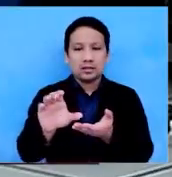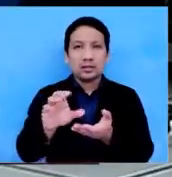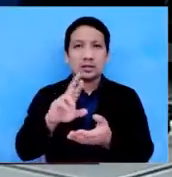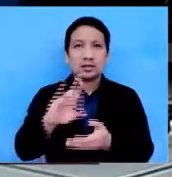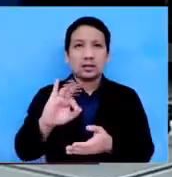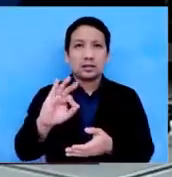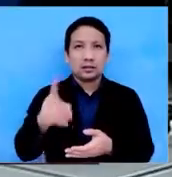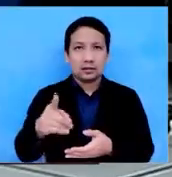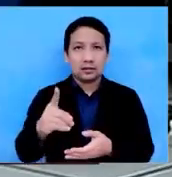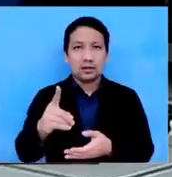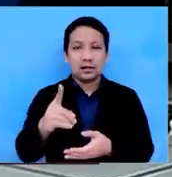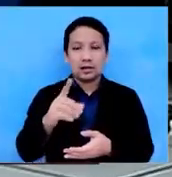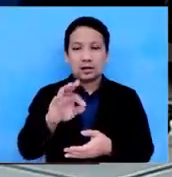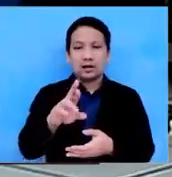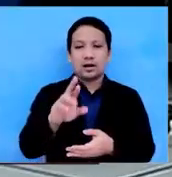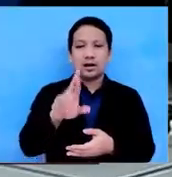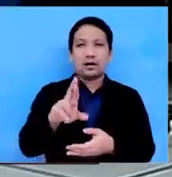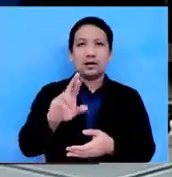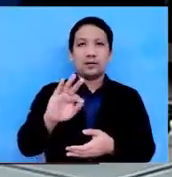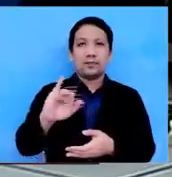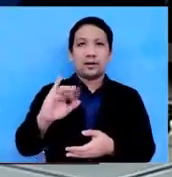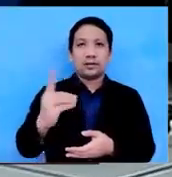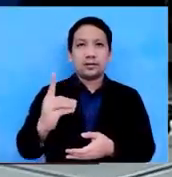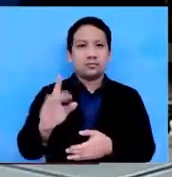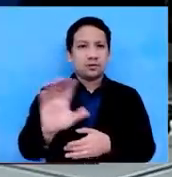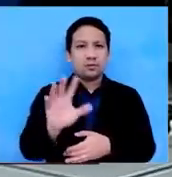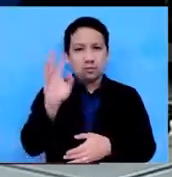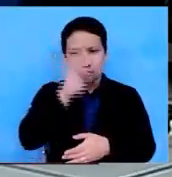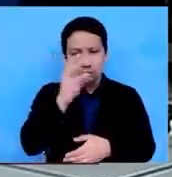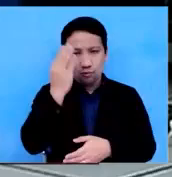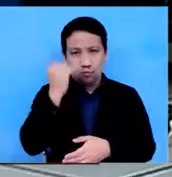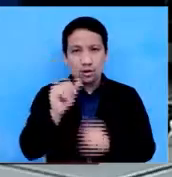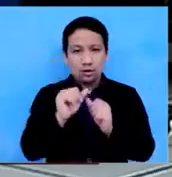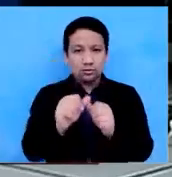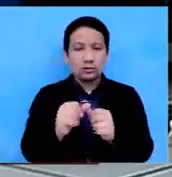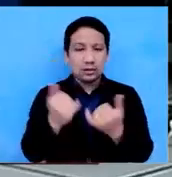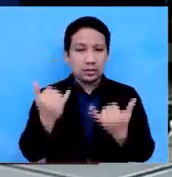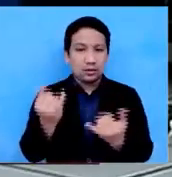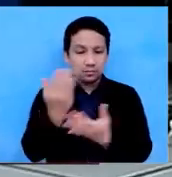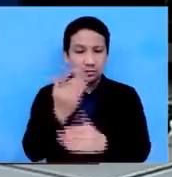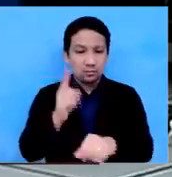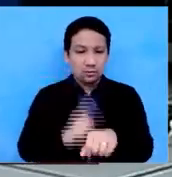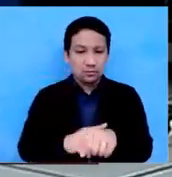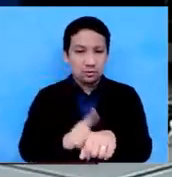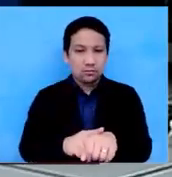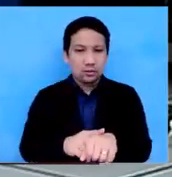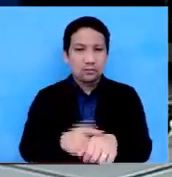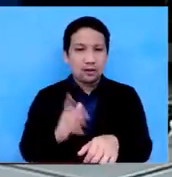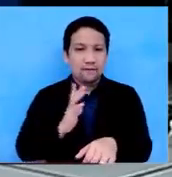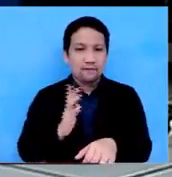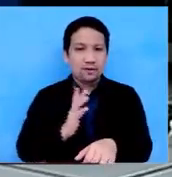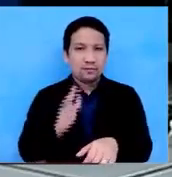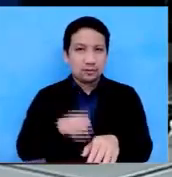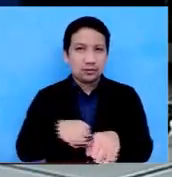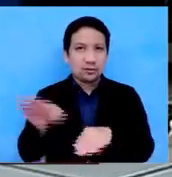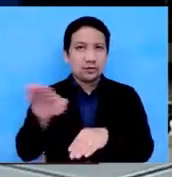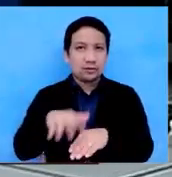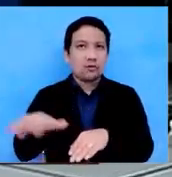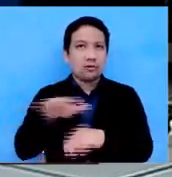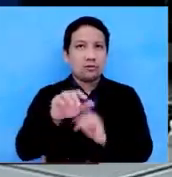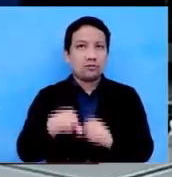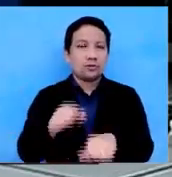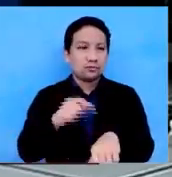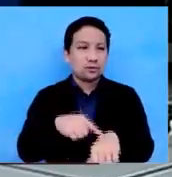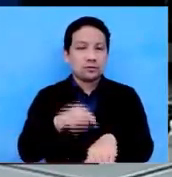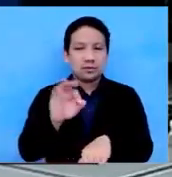lane. Di kailangan mag-alala ng ating mga kapatid dahil sa ngayon, sa oras na ito, maluwag po lahat na yan. As of 9 PM,